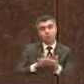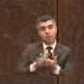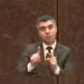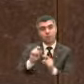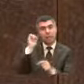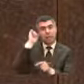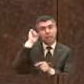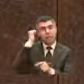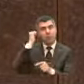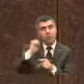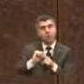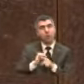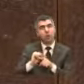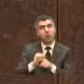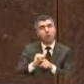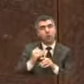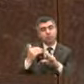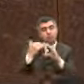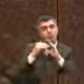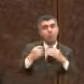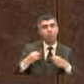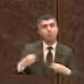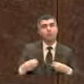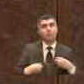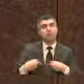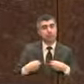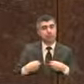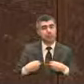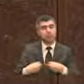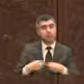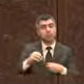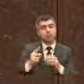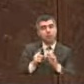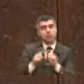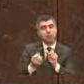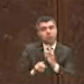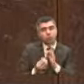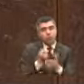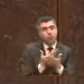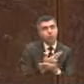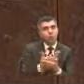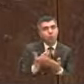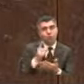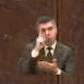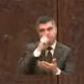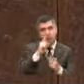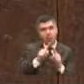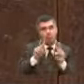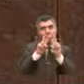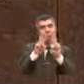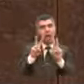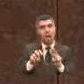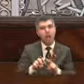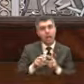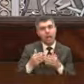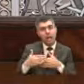المهني، وراسلنا السيدة المديرة العامة باش اليوم كنطوروا هذه المنظومة باش نمنحوهم الشواهد ديالهم في أقرب وقت. شكرا لكم.